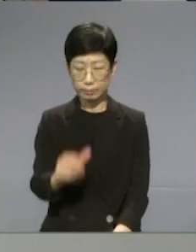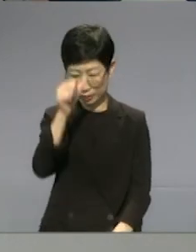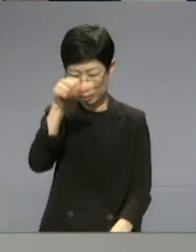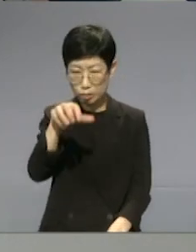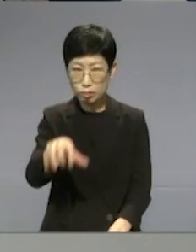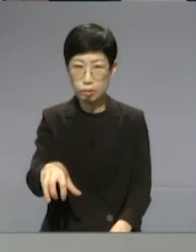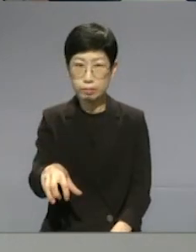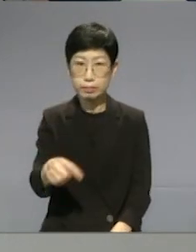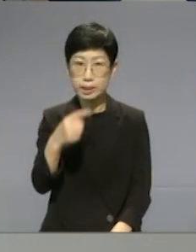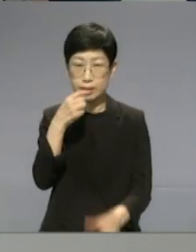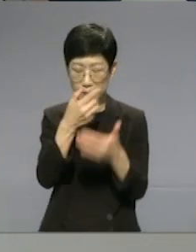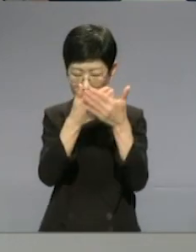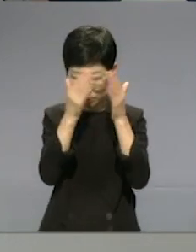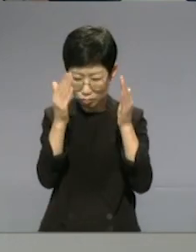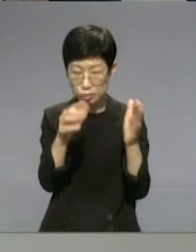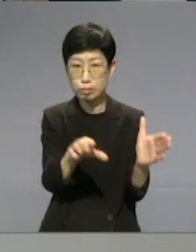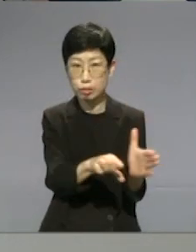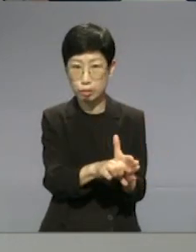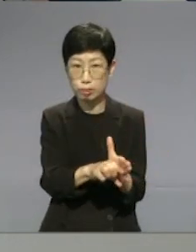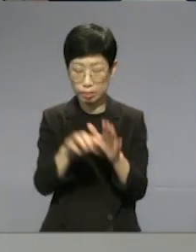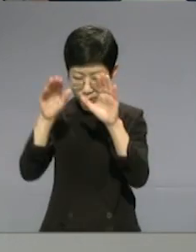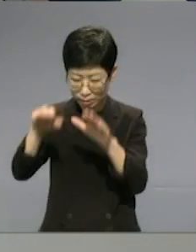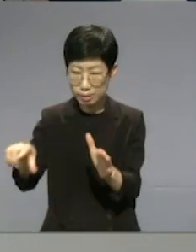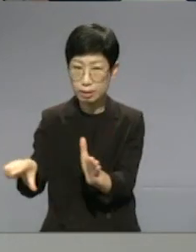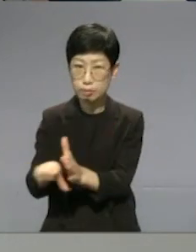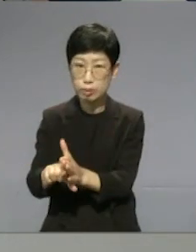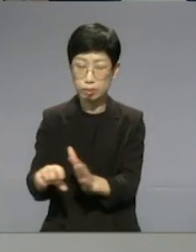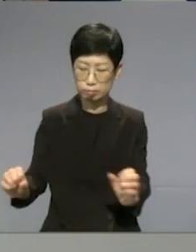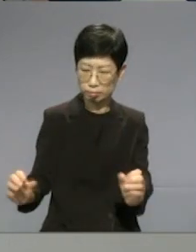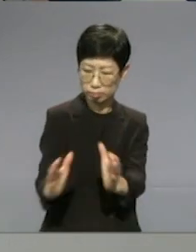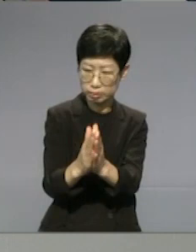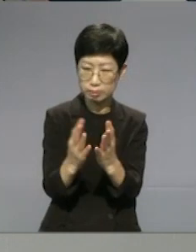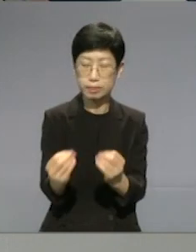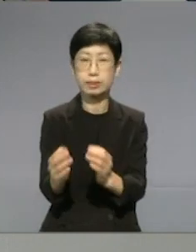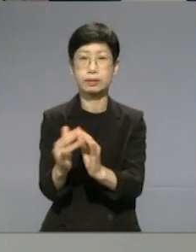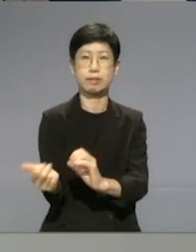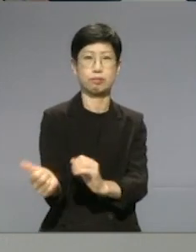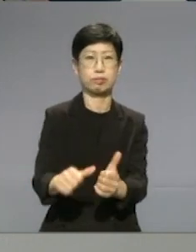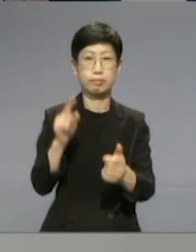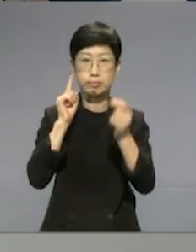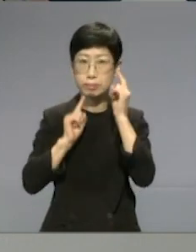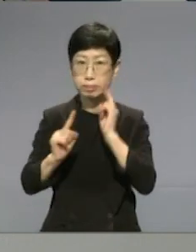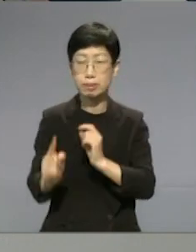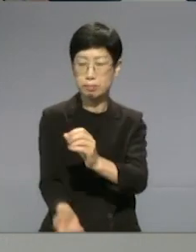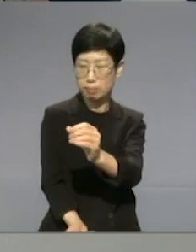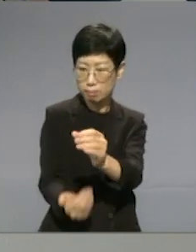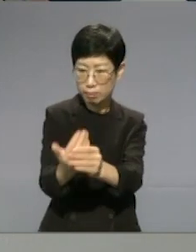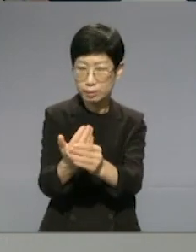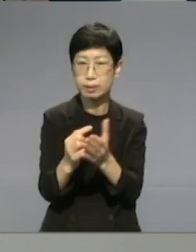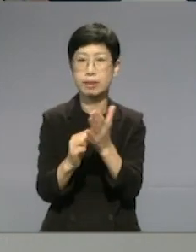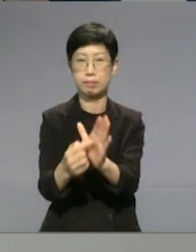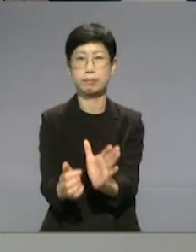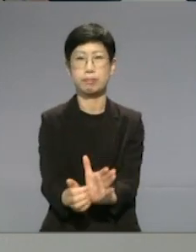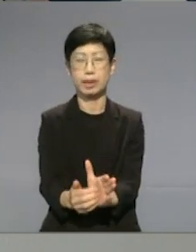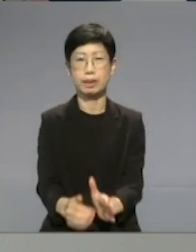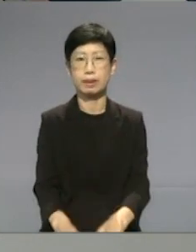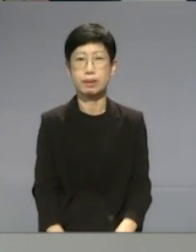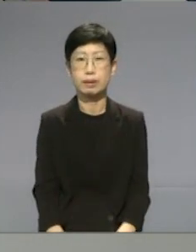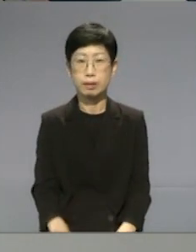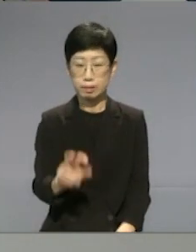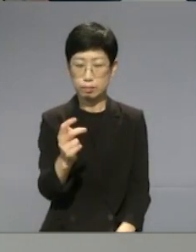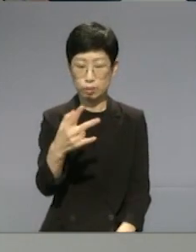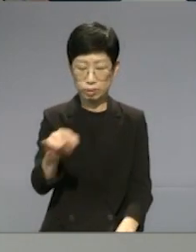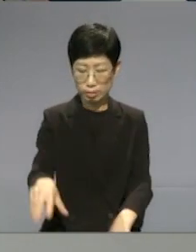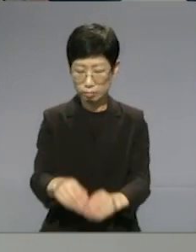인도에서 힌두교도와 이슬람교도가 충돌해서 많은 사람이 죽고 다쳤다는 소식 심심찮게 들립니다. 나렌드라 모디